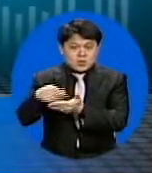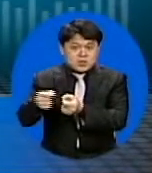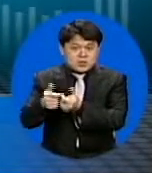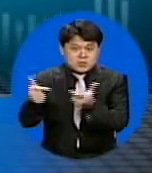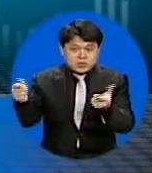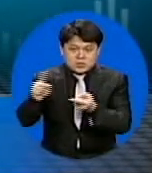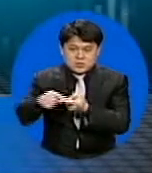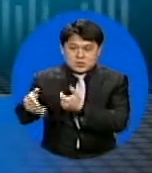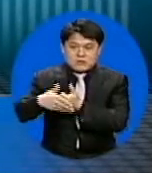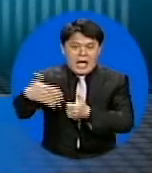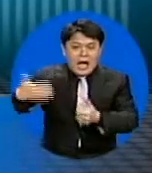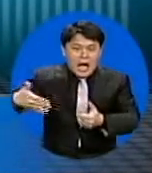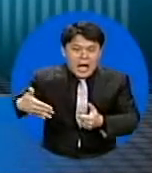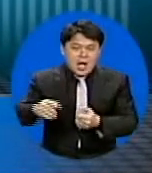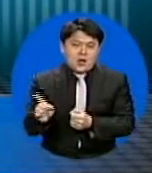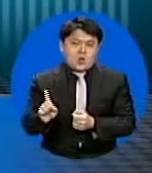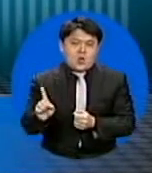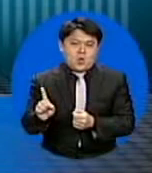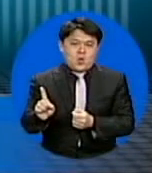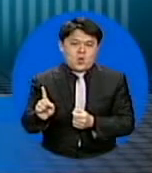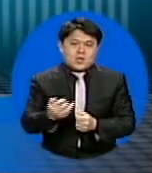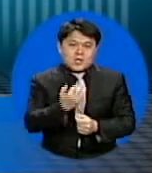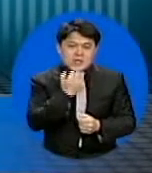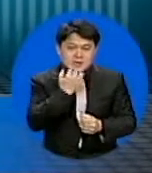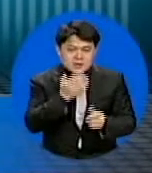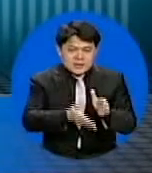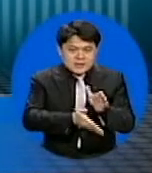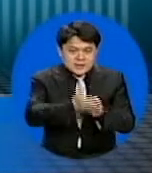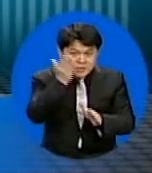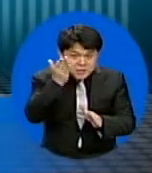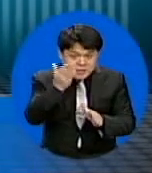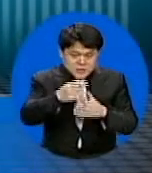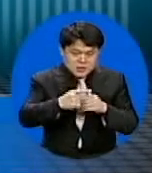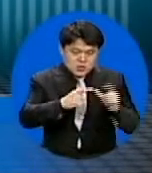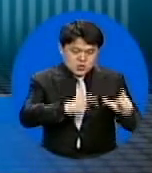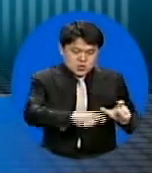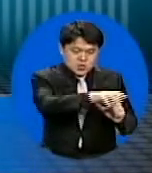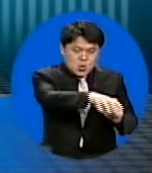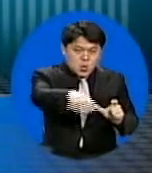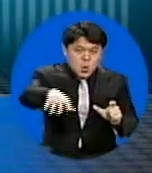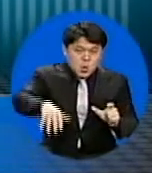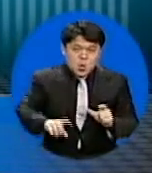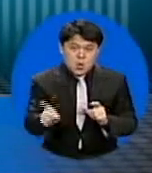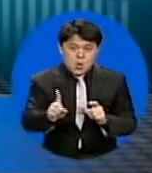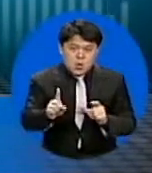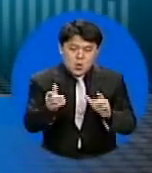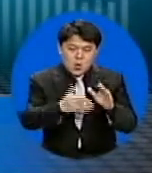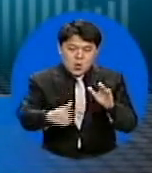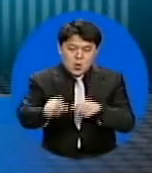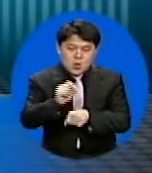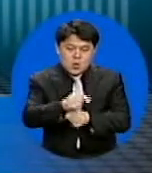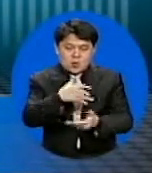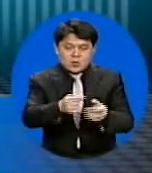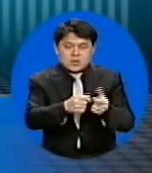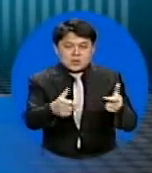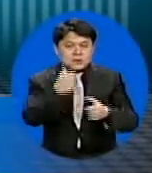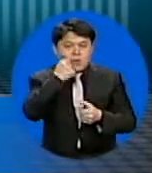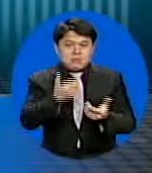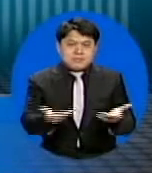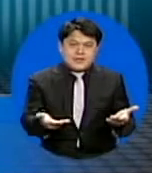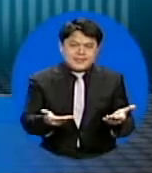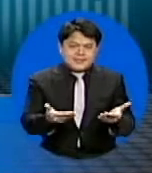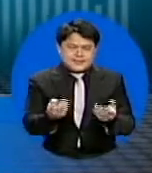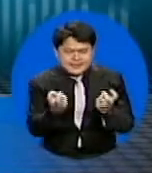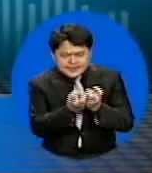그 뒷받침이 늦다 보니까 아, 서울시 일선 그 지방자치단체에서는 네. 공무원 수를 늘리지 못하니까 네.